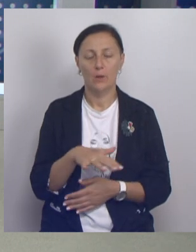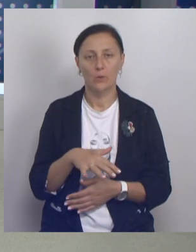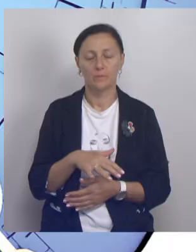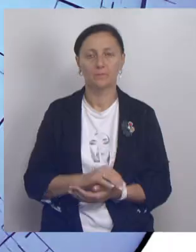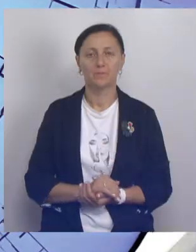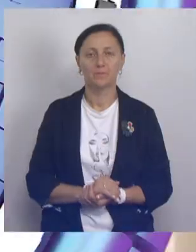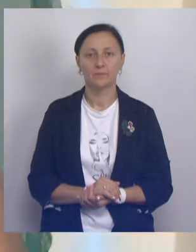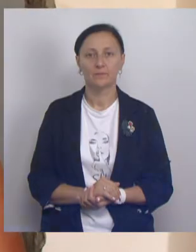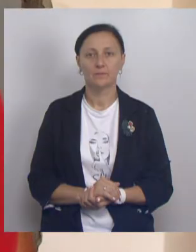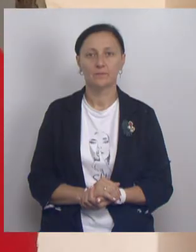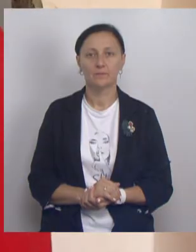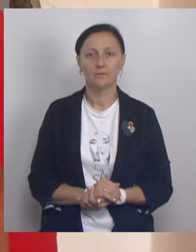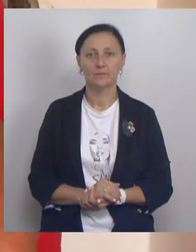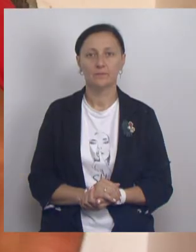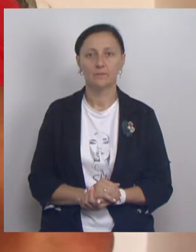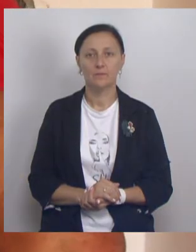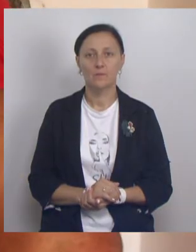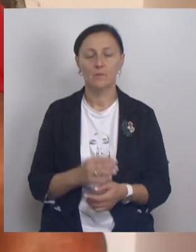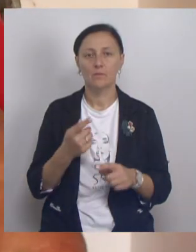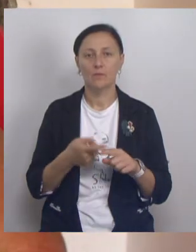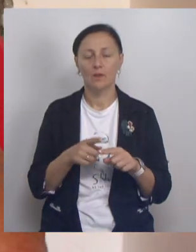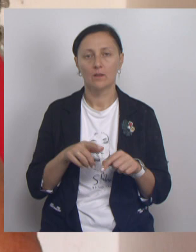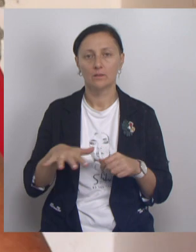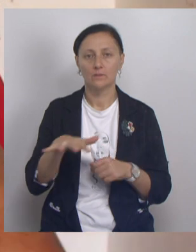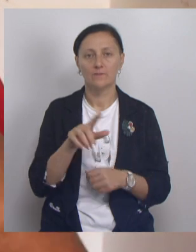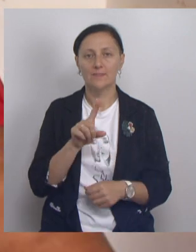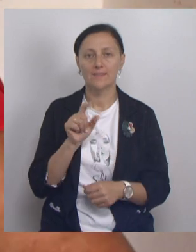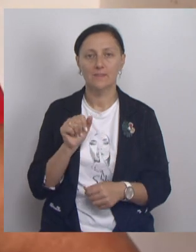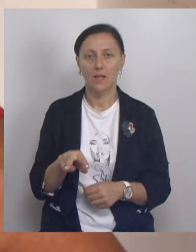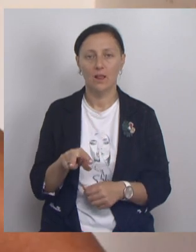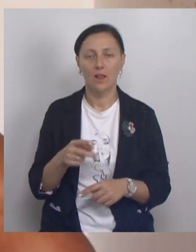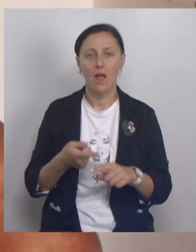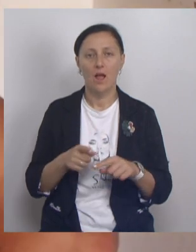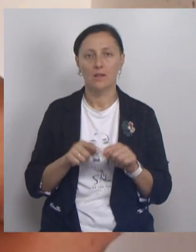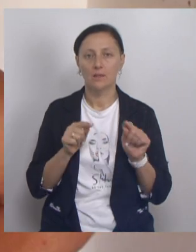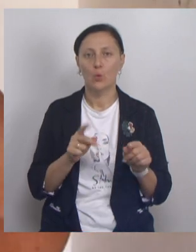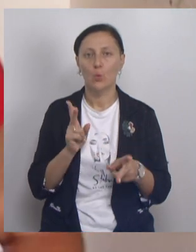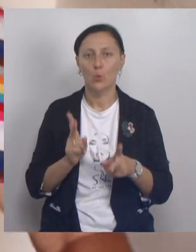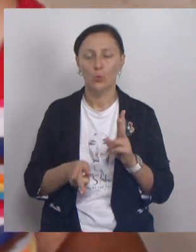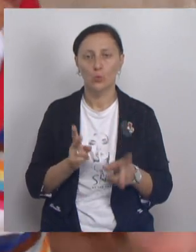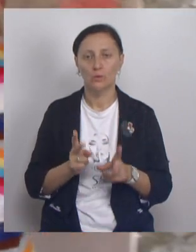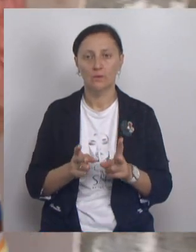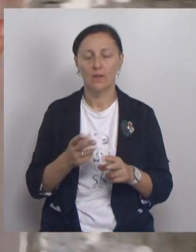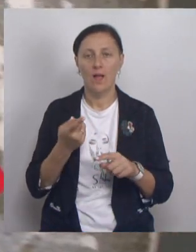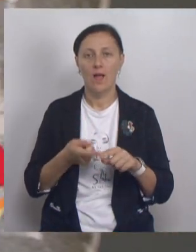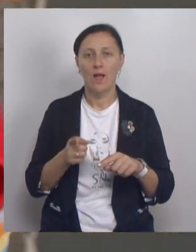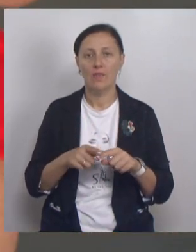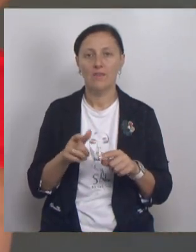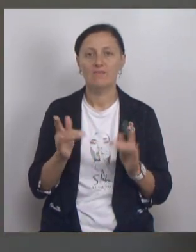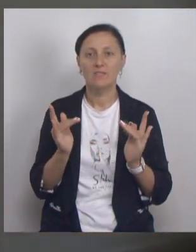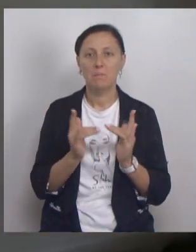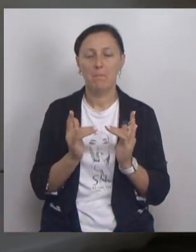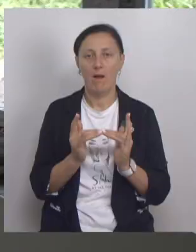выпуске. Это у нас зал. Это у нас кухня. Это у нас спальня.